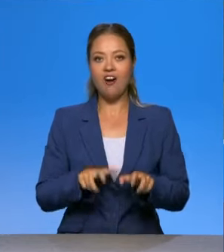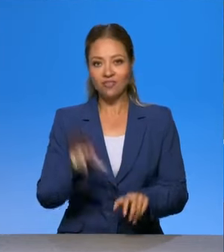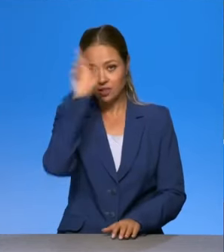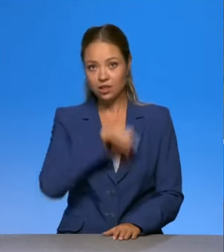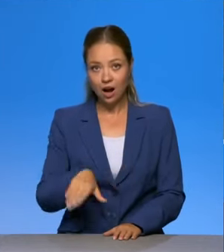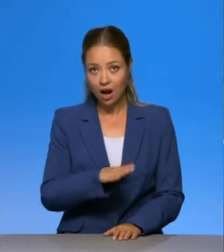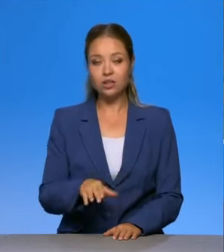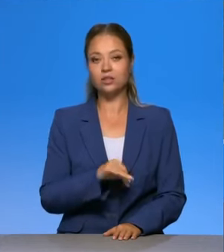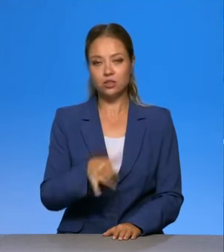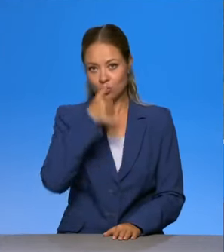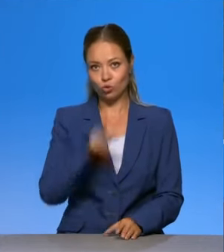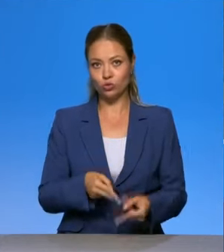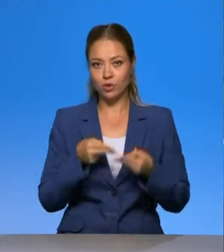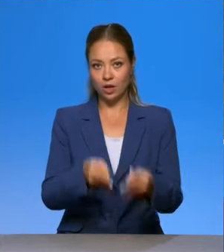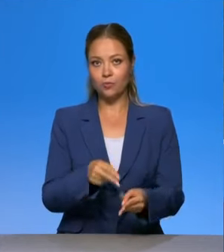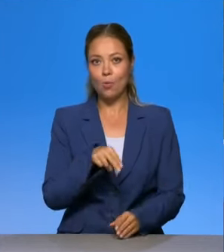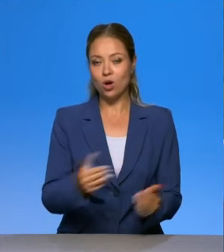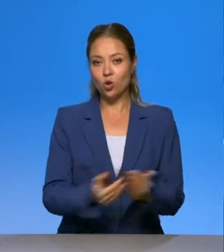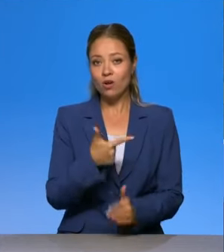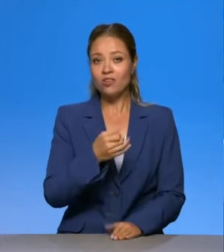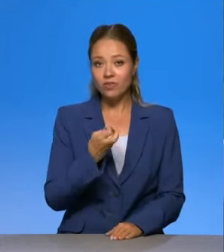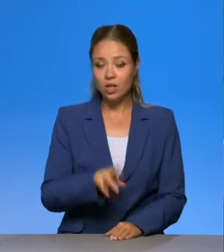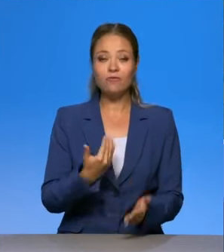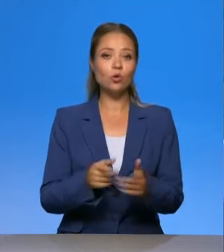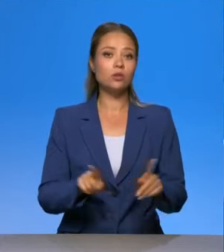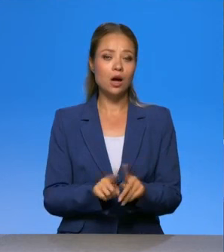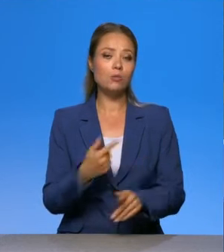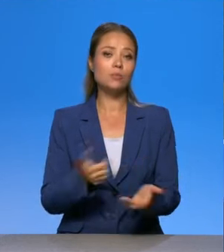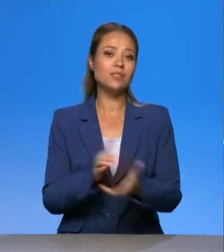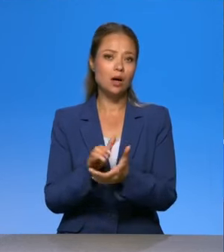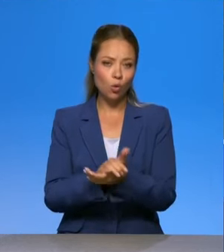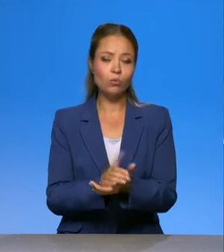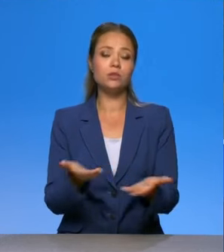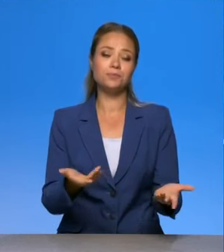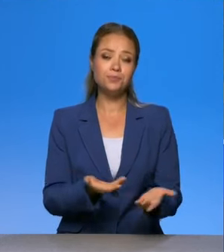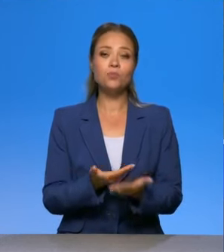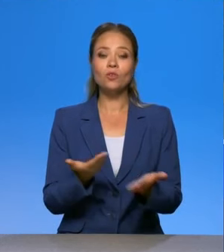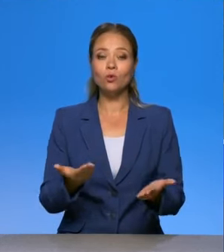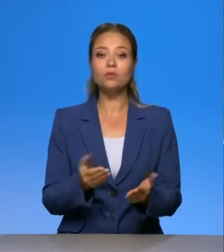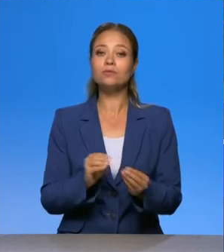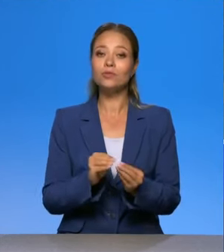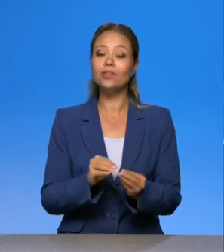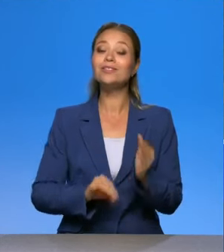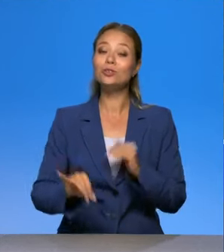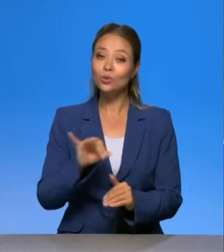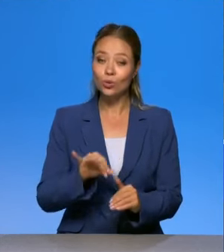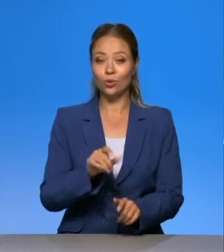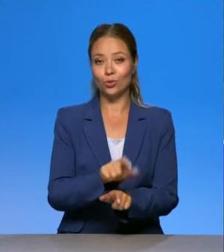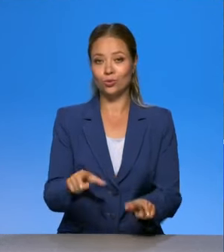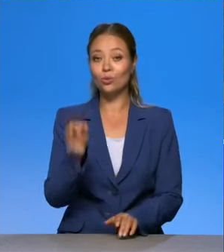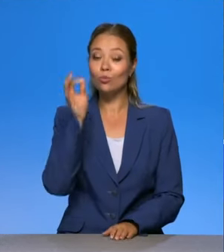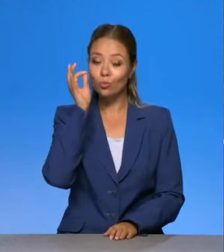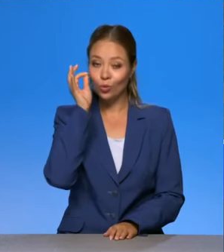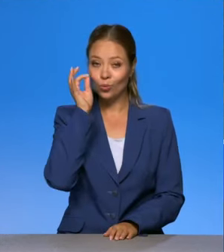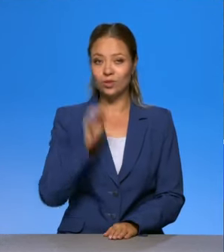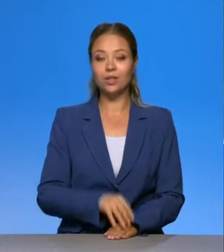с премьер-министром предыдущим и последующим. Все-таки историю они помнят, и